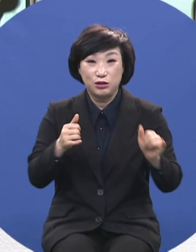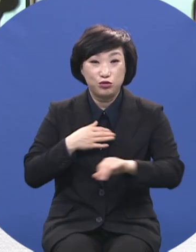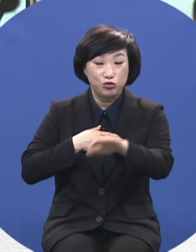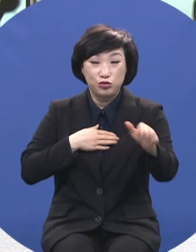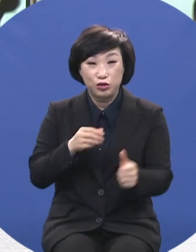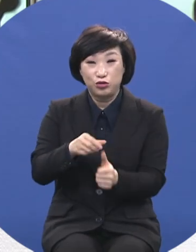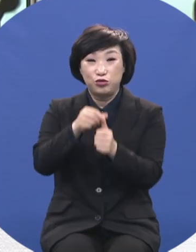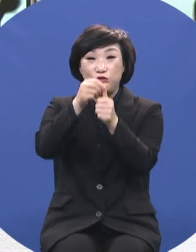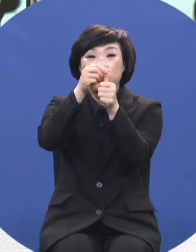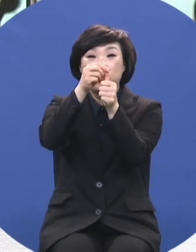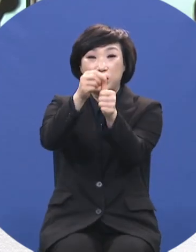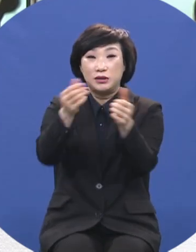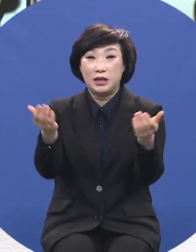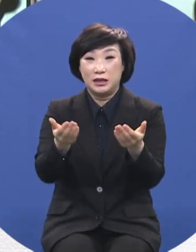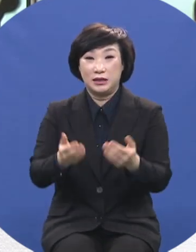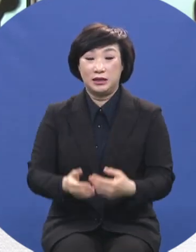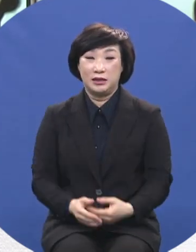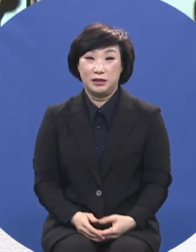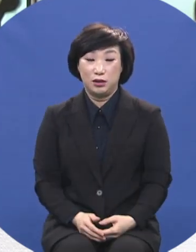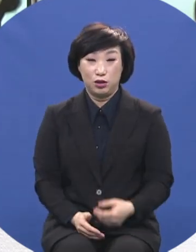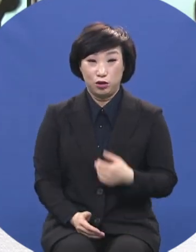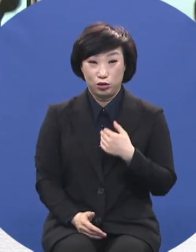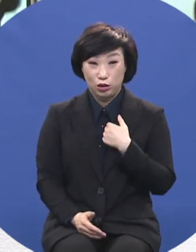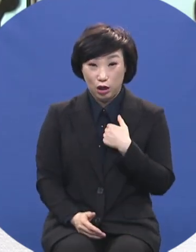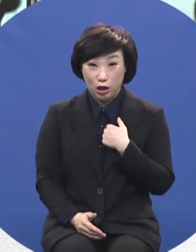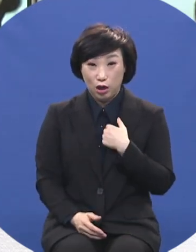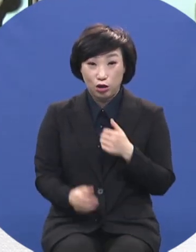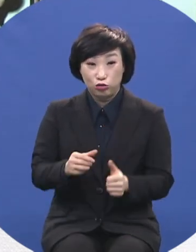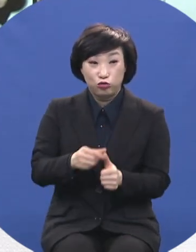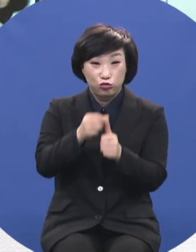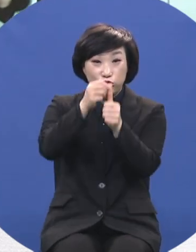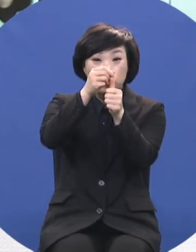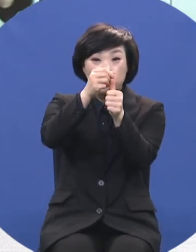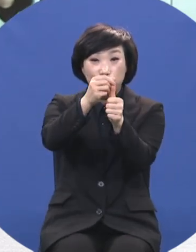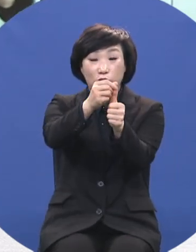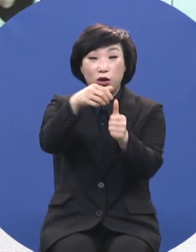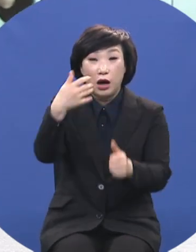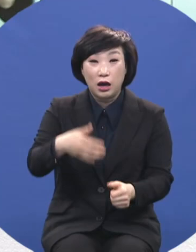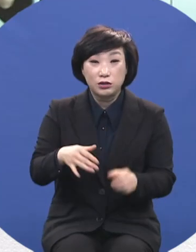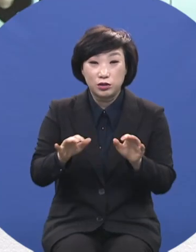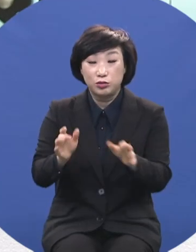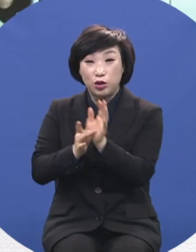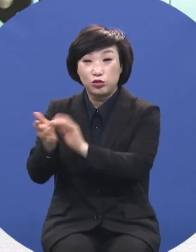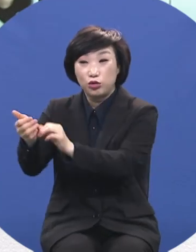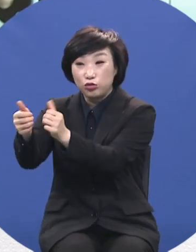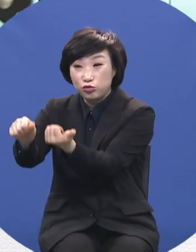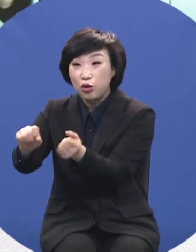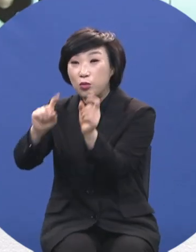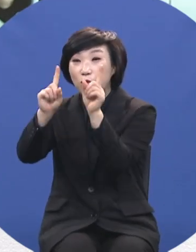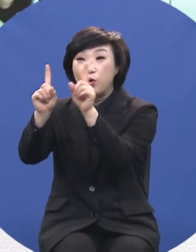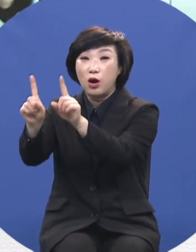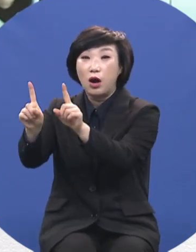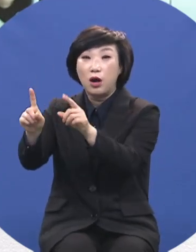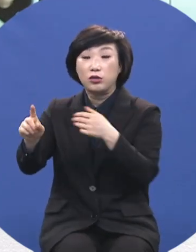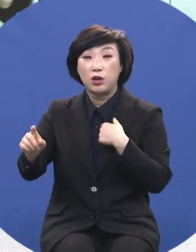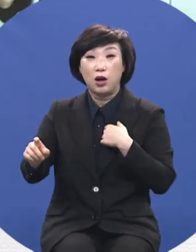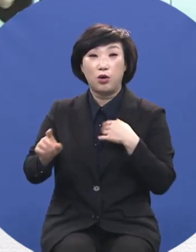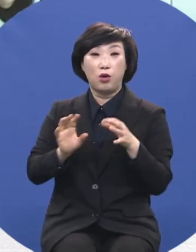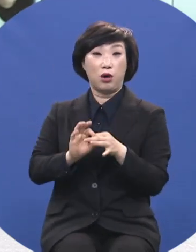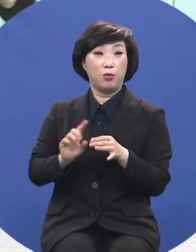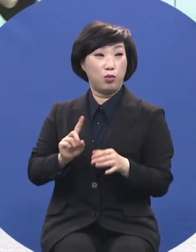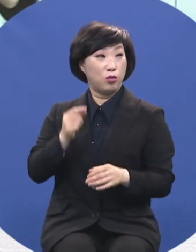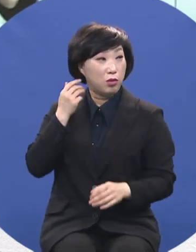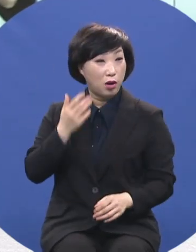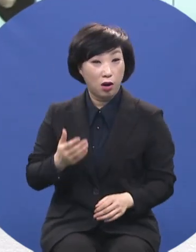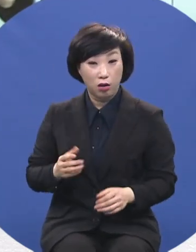구원의 작품인데 내가 구원받지 못했다면 예수가 죽으시고 부활하신 작품이